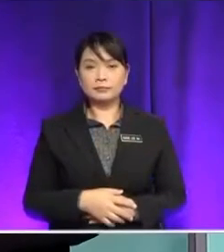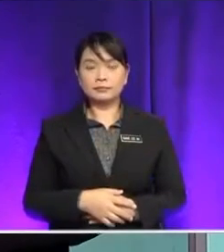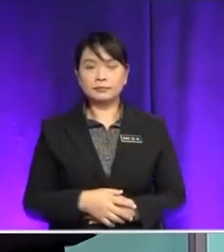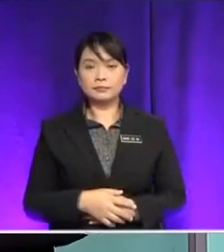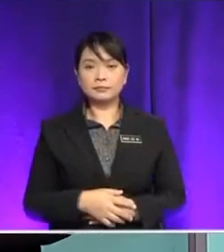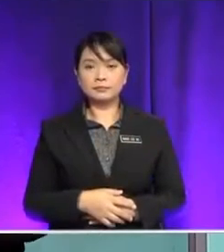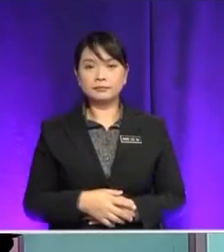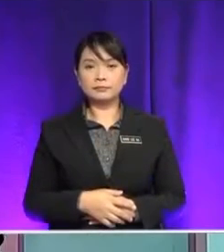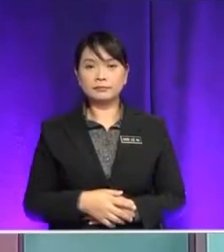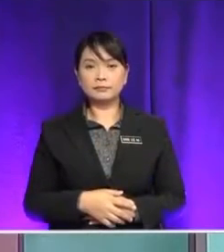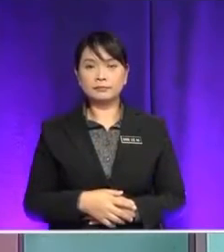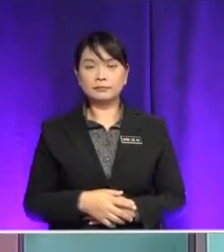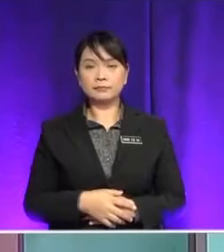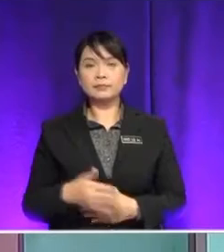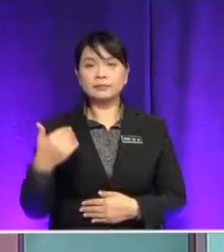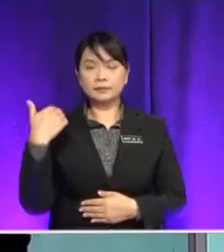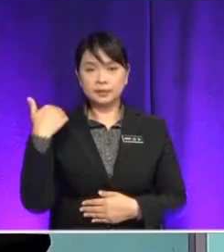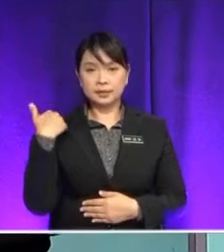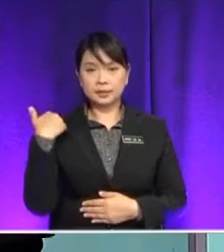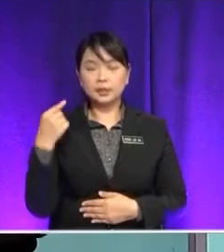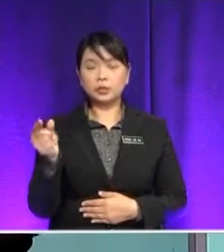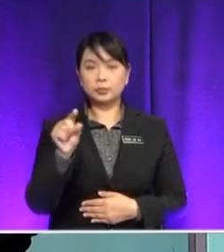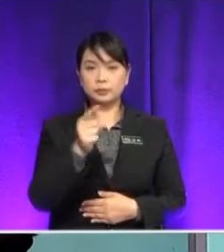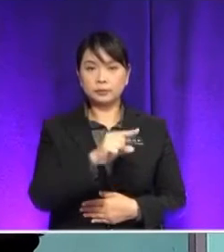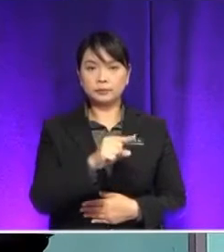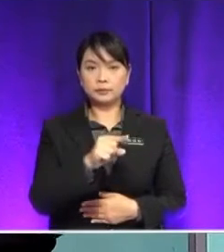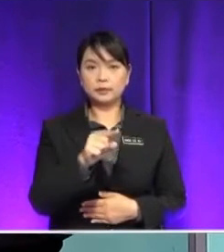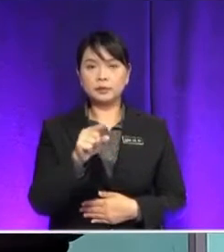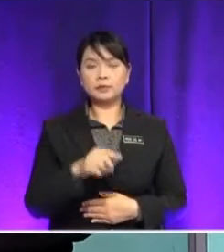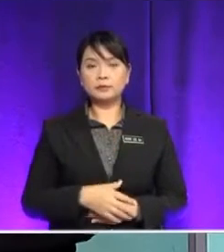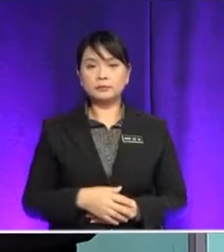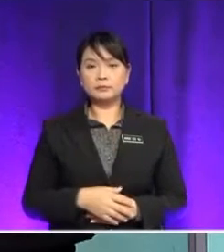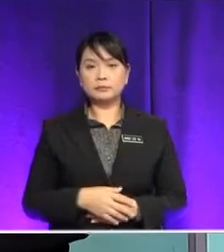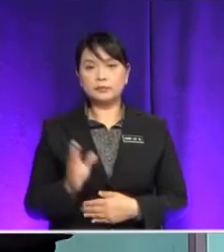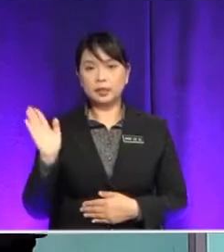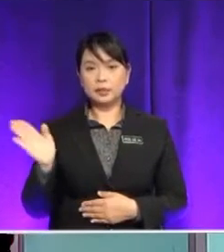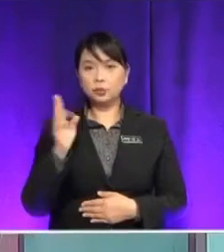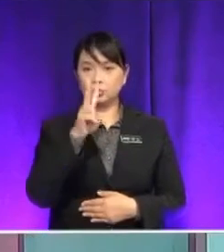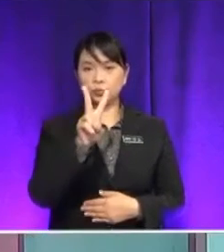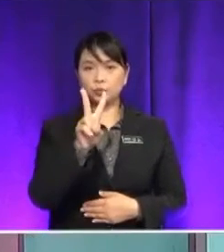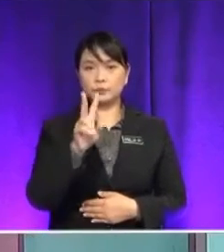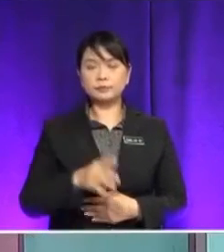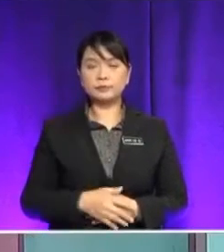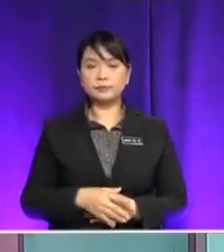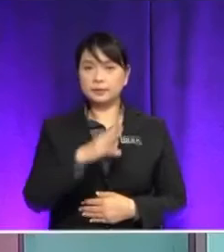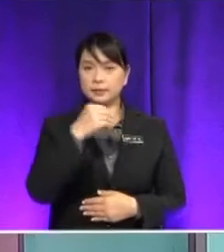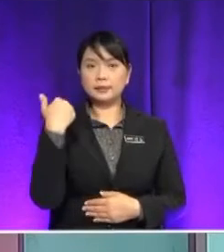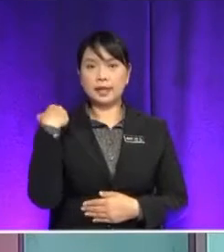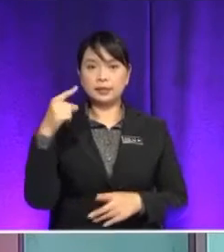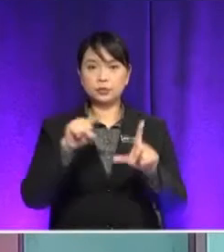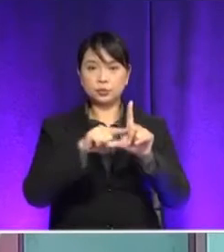Oke kalau kita tengok di sini dia the gelombang 7 Ride oke yang kedua dari gelombang terpantul dan jadi sujudnya